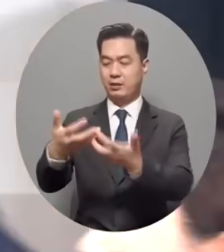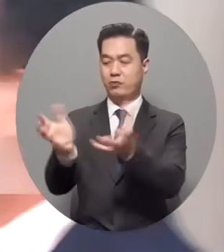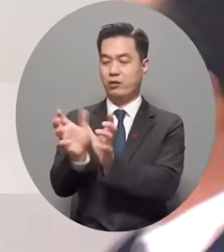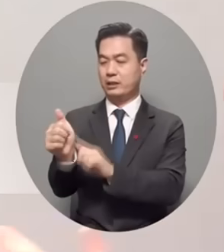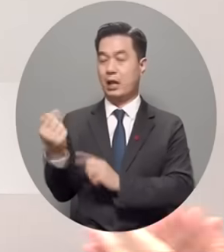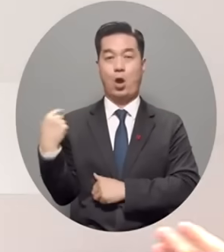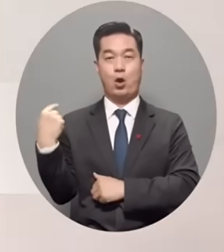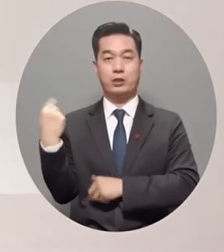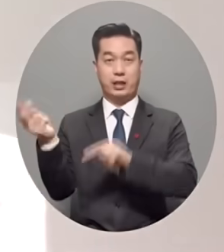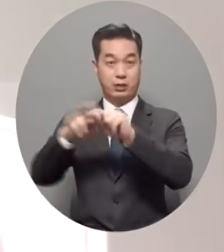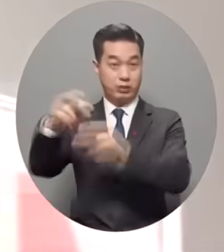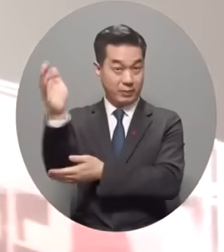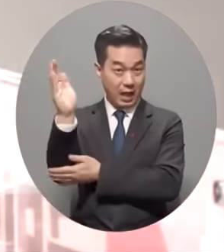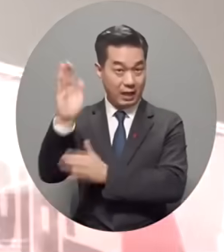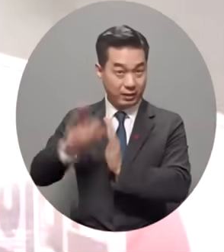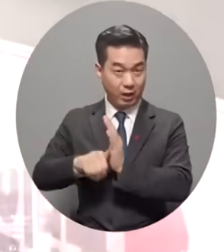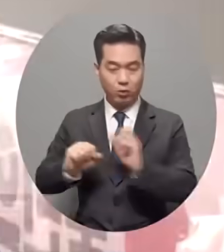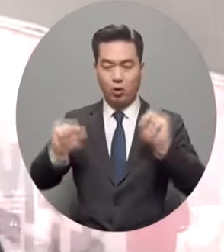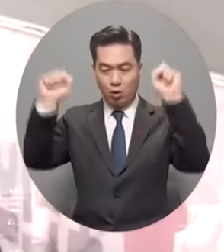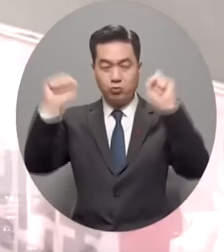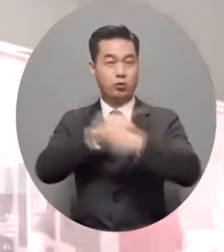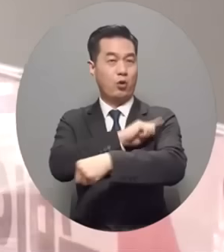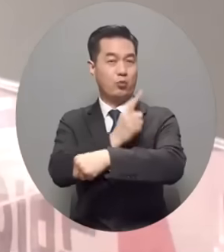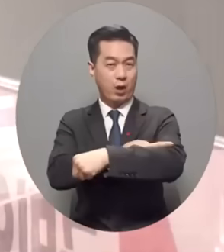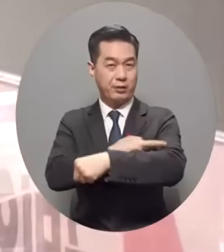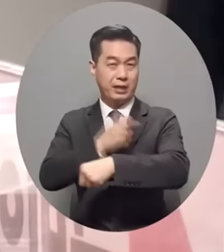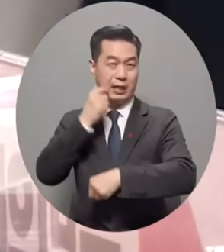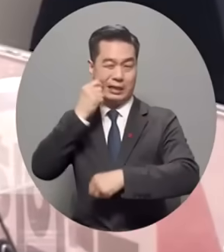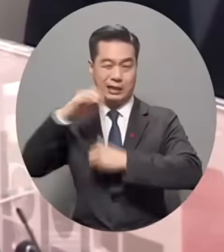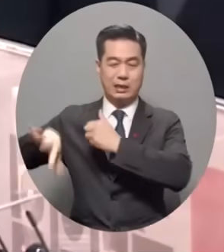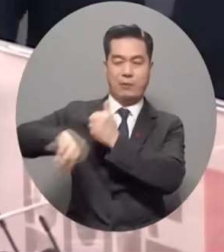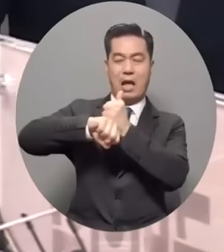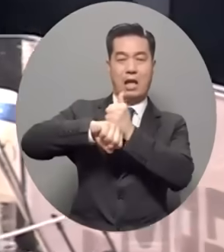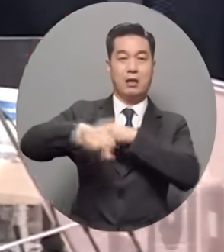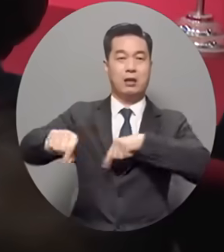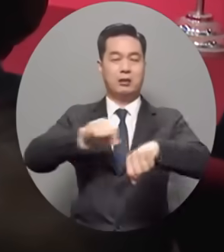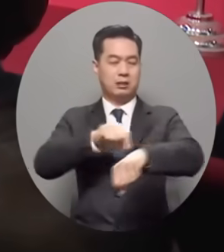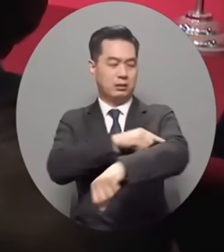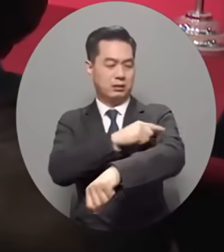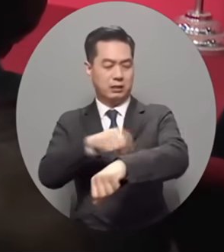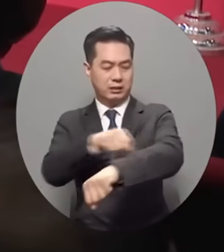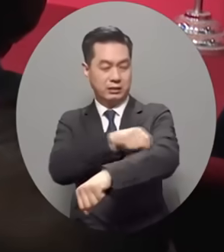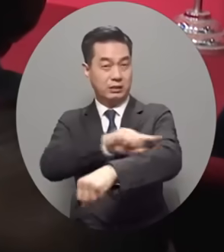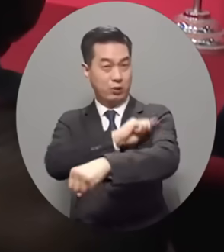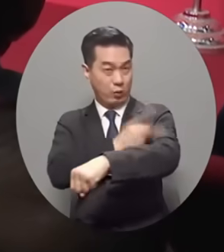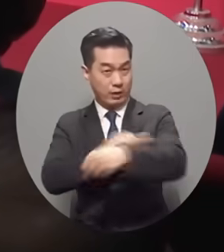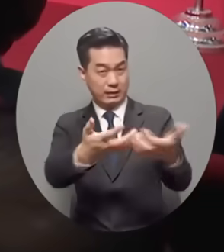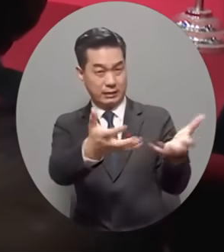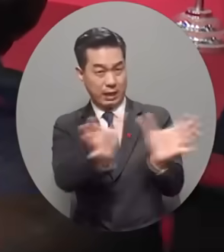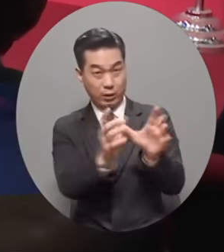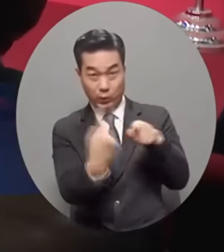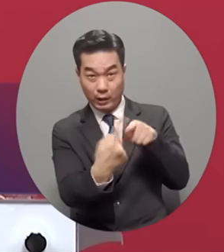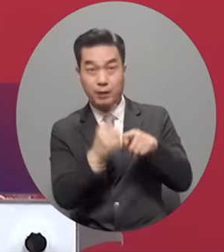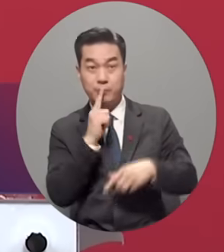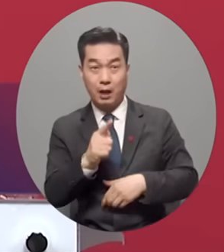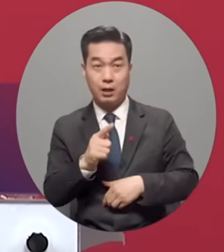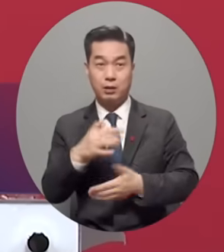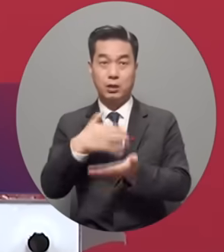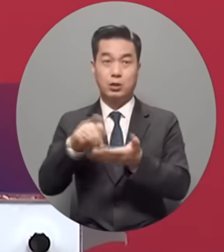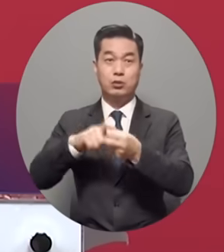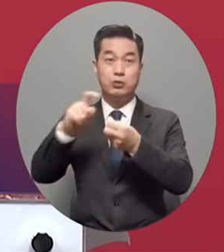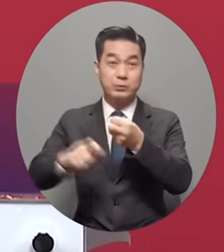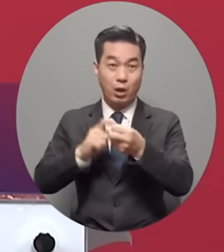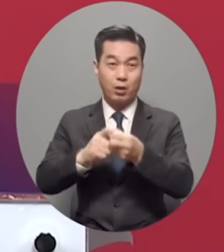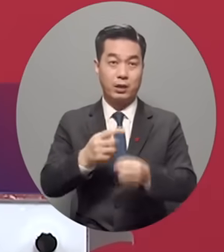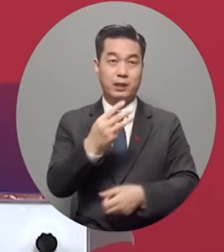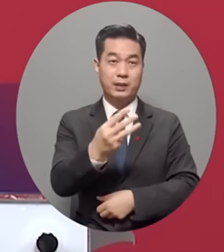취임사에서도 민주당을 운동권과 팬덤 정치에 함몰된 특권 세력으로 몰아세웠습니다. 수십 년간 386이